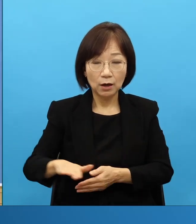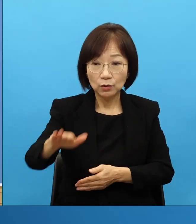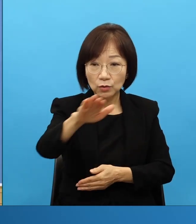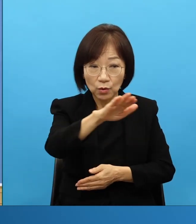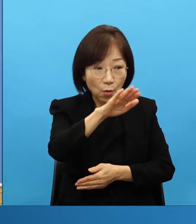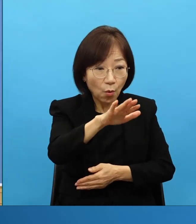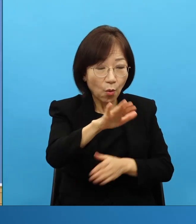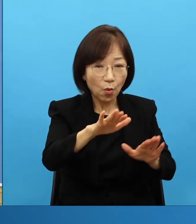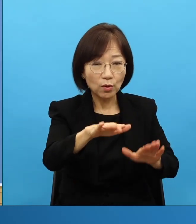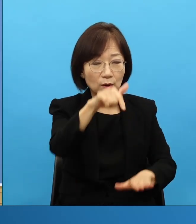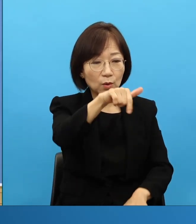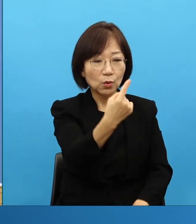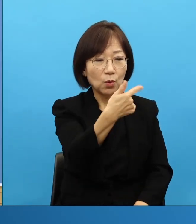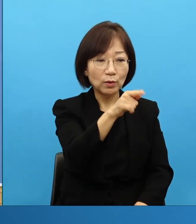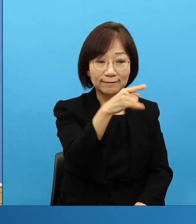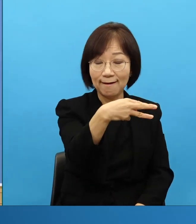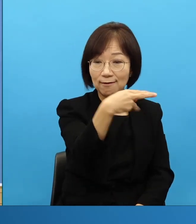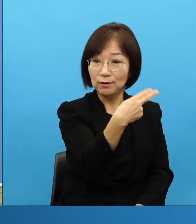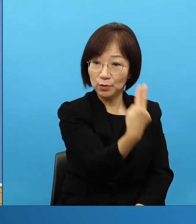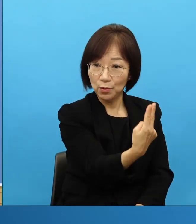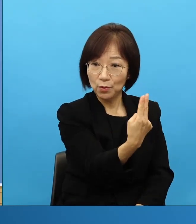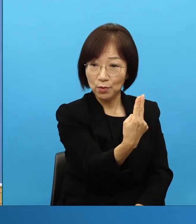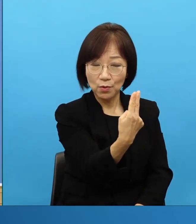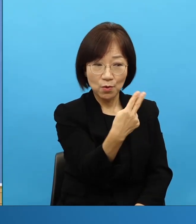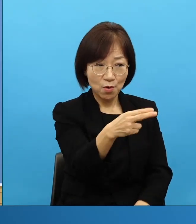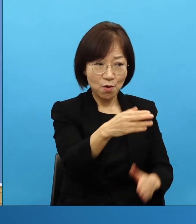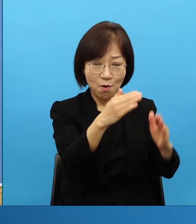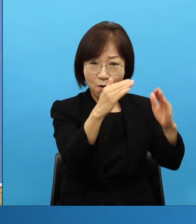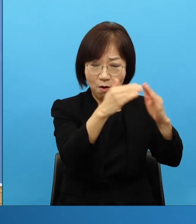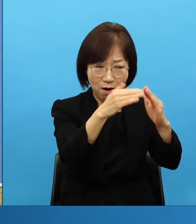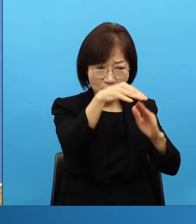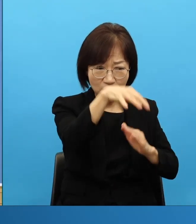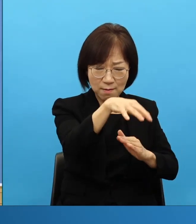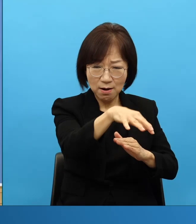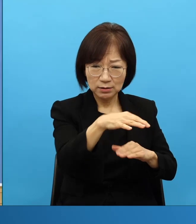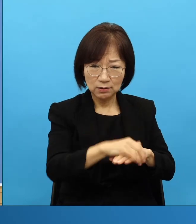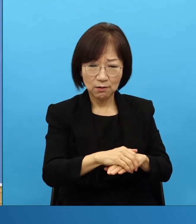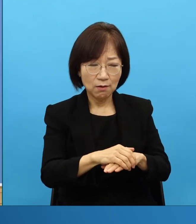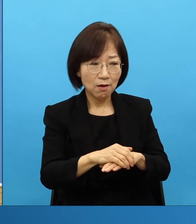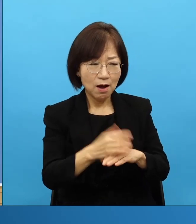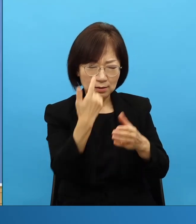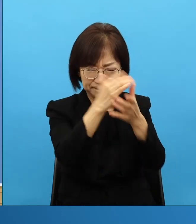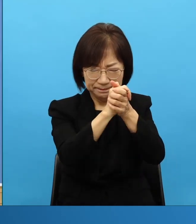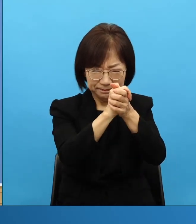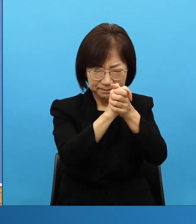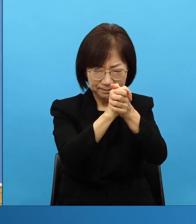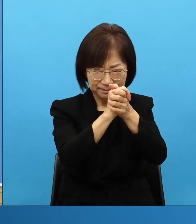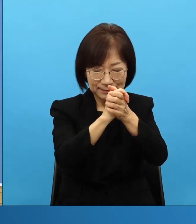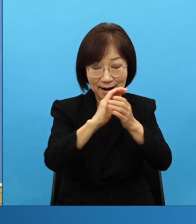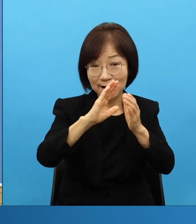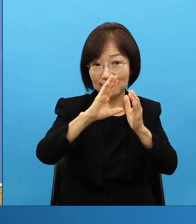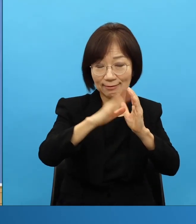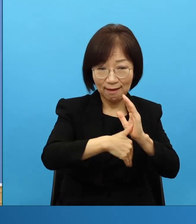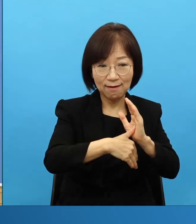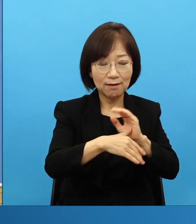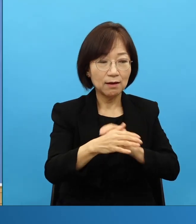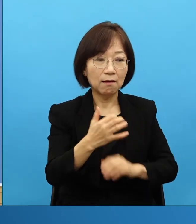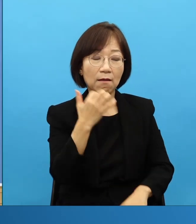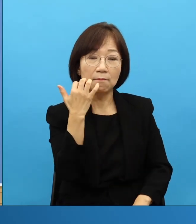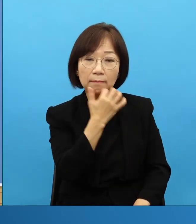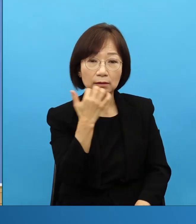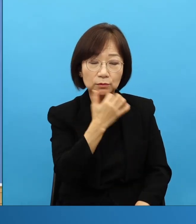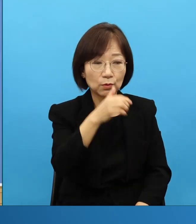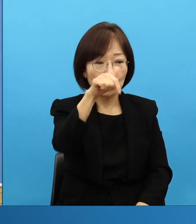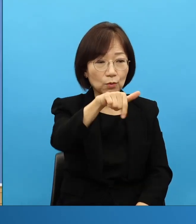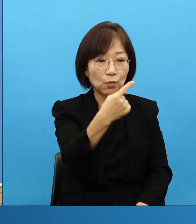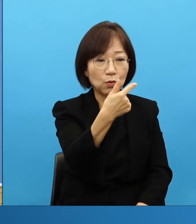베드로, 고넬료 이 지금 피장 시몬 이리 소통됐다니까요. This is the covenant you must hold on to. In this time of prayer, we see that